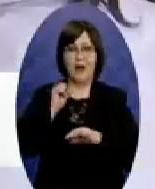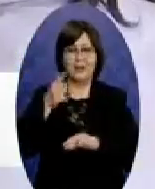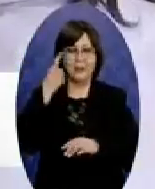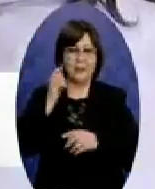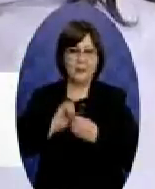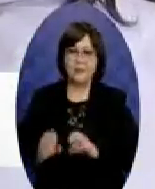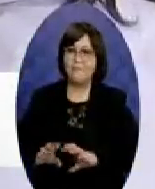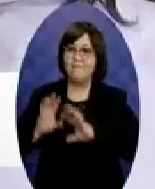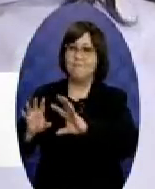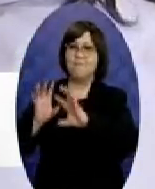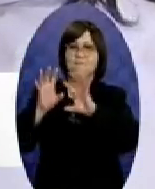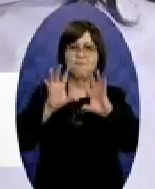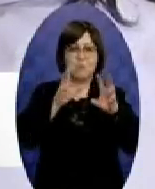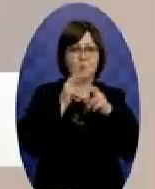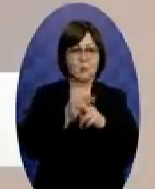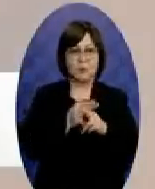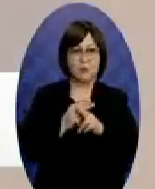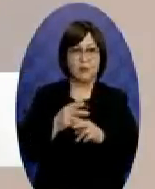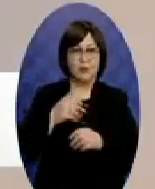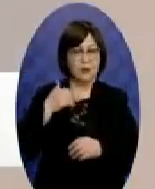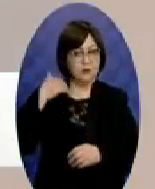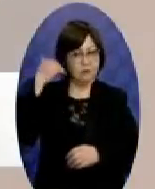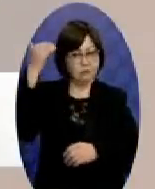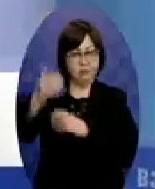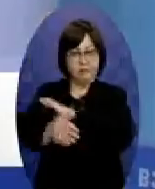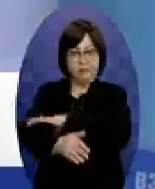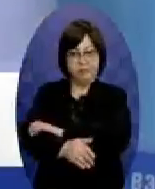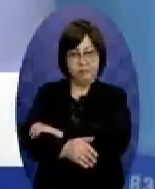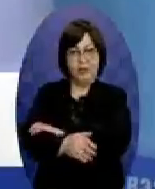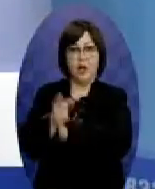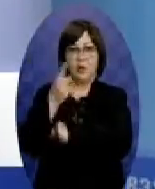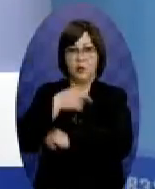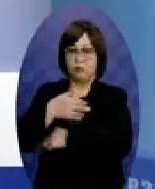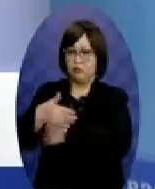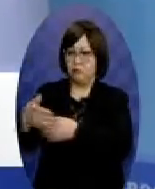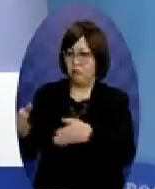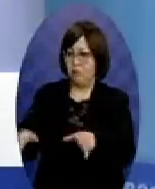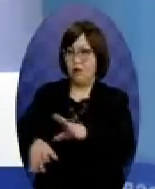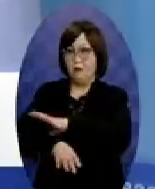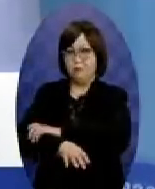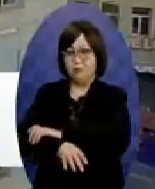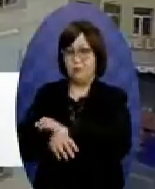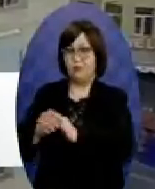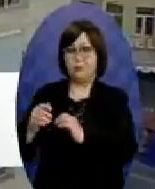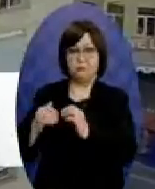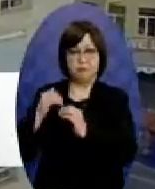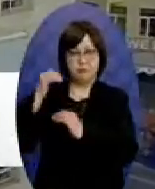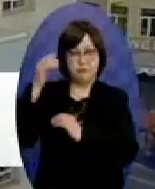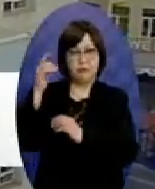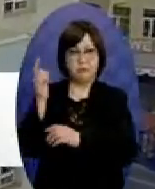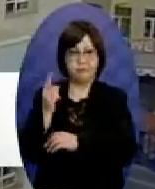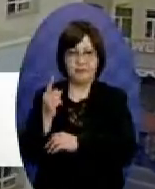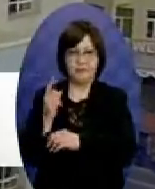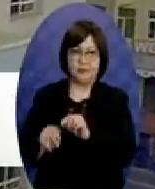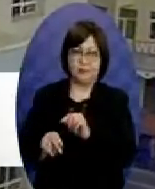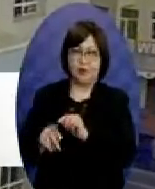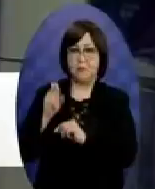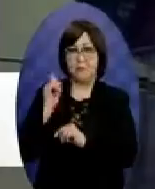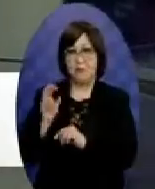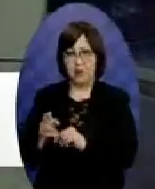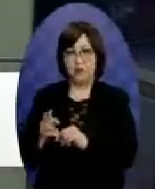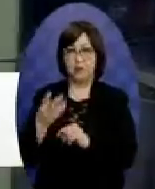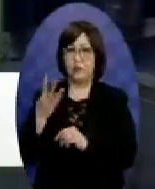байна. Түүнчлэн даралт хэмжих багаж бүхий эрүүл мэндийн болон нийслэл олон орон нутгийн эмнэлэг хаан банкны дөрвөн салбарт